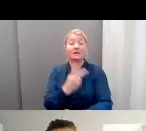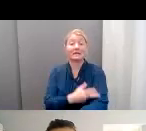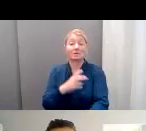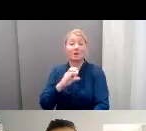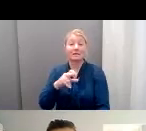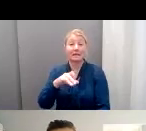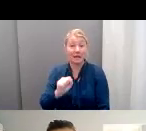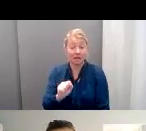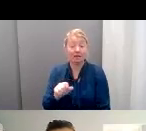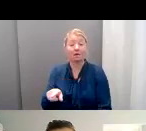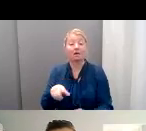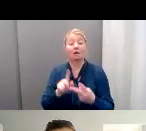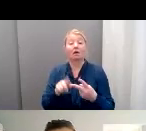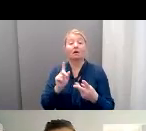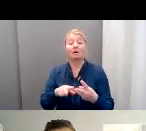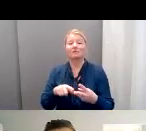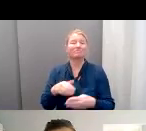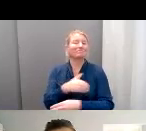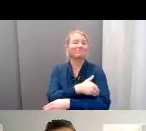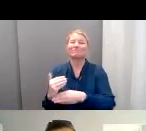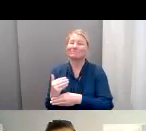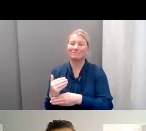om snäva och exkluderande normer.